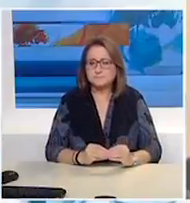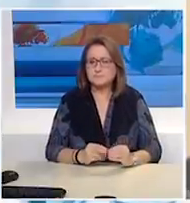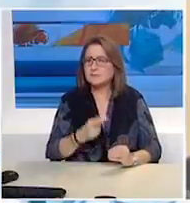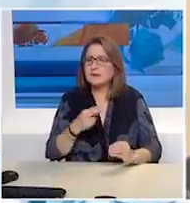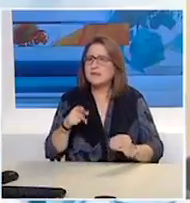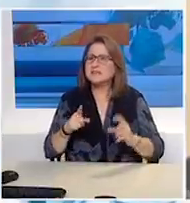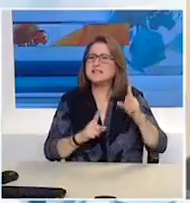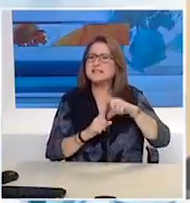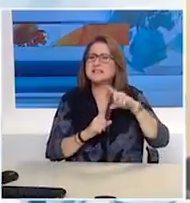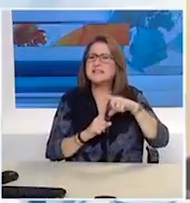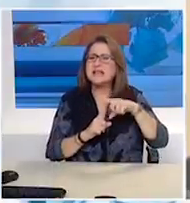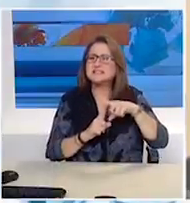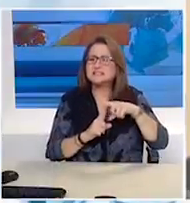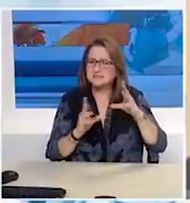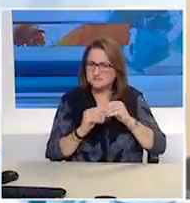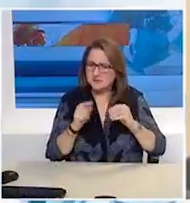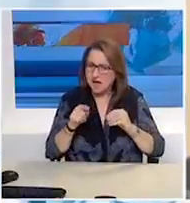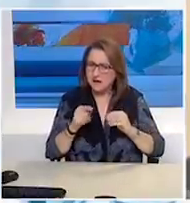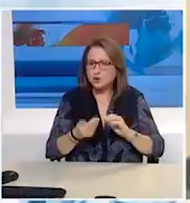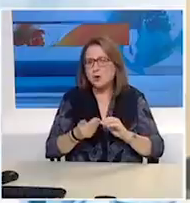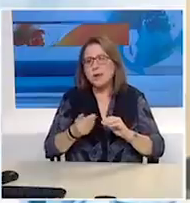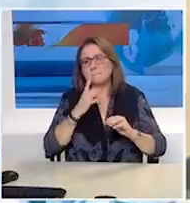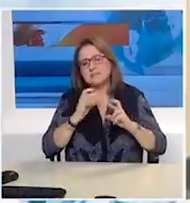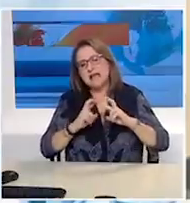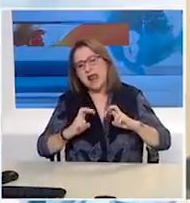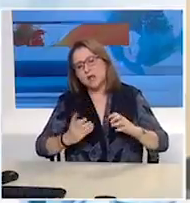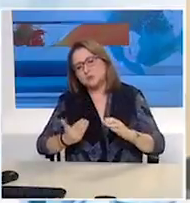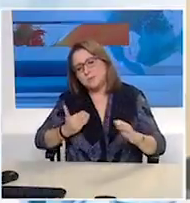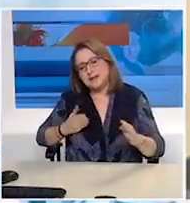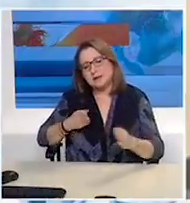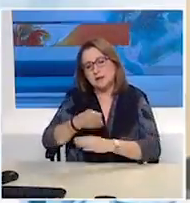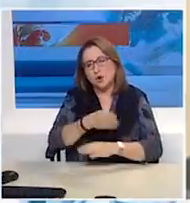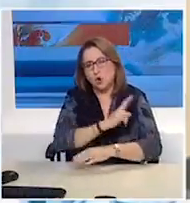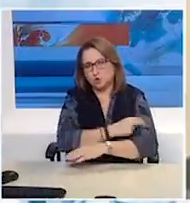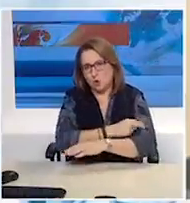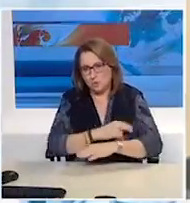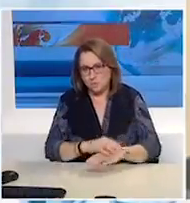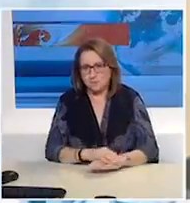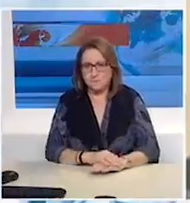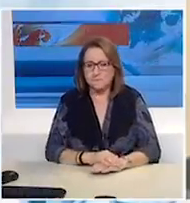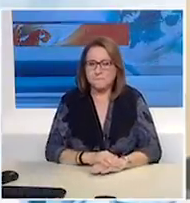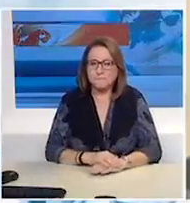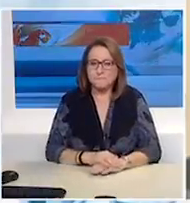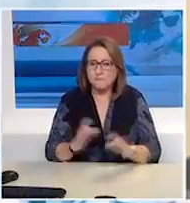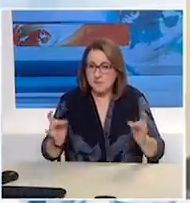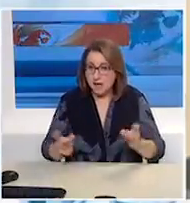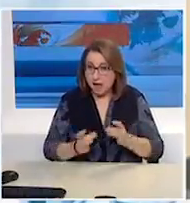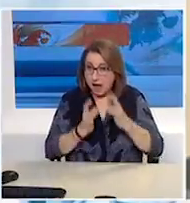τεστ, κυρίως κατά τον προεγχειρητικό έλεγχο και πότε πρέπει να γίνεται. Οι οδηγίες αυτές είναι σαφείς.